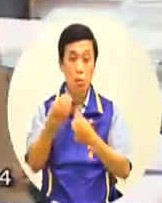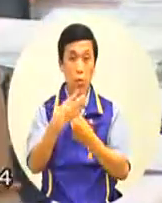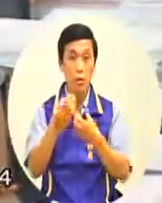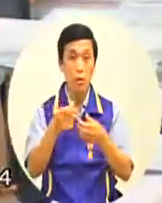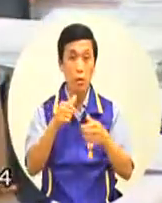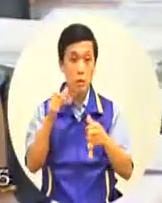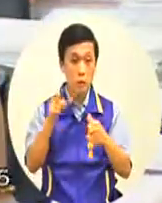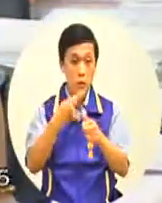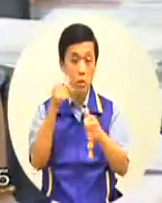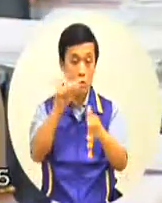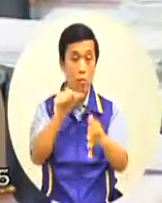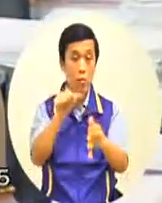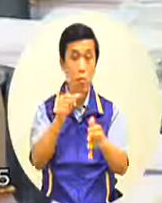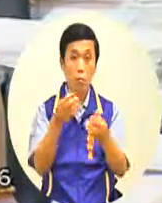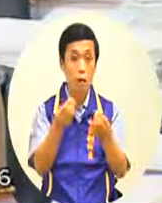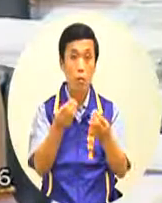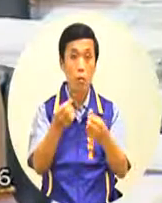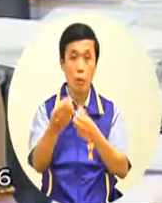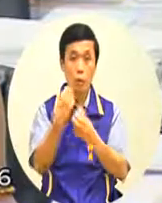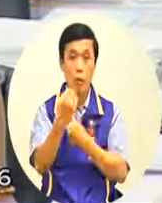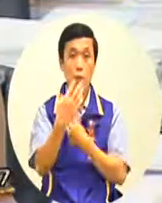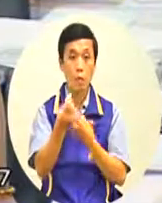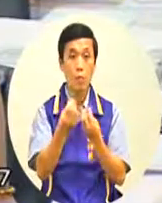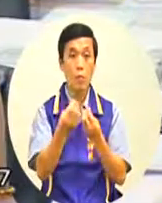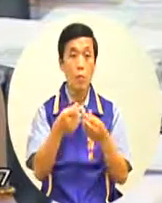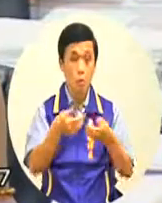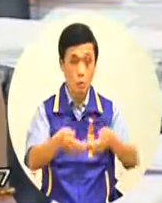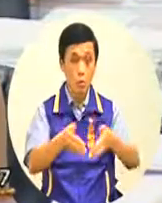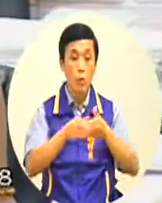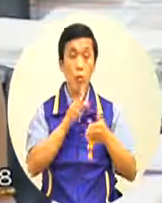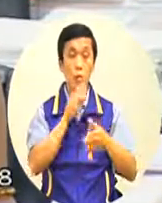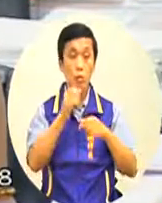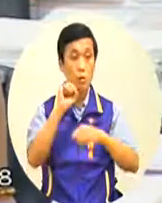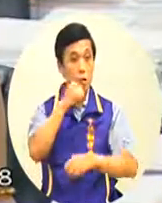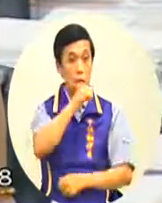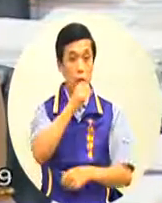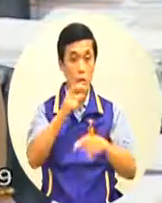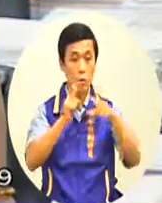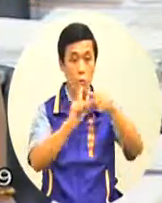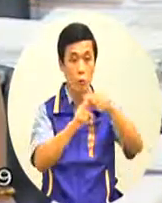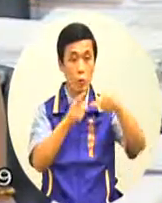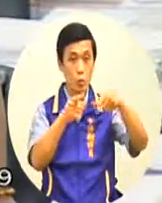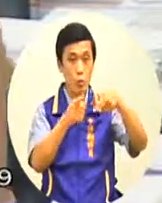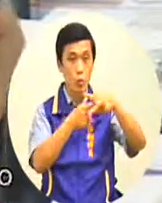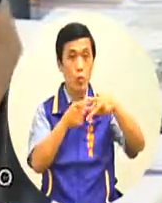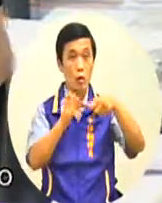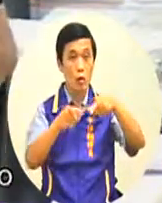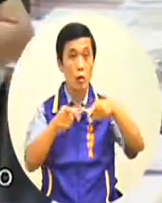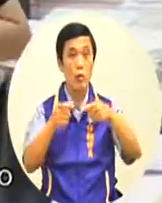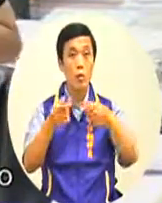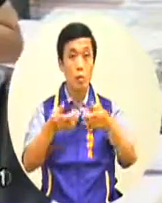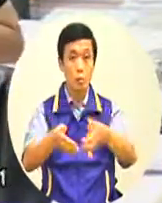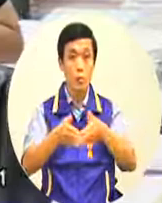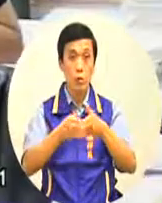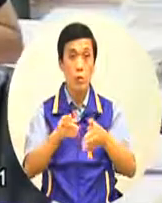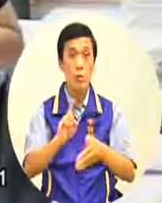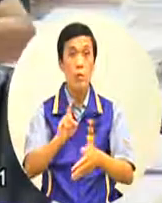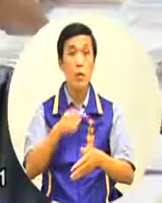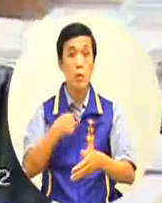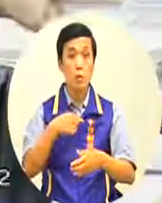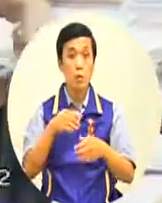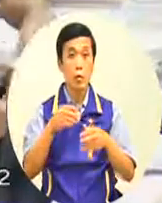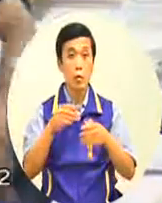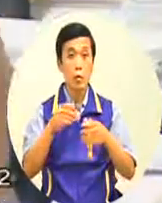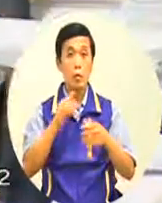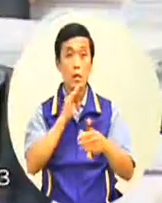明确。但是我觉得重点是在台湾的中小企业里面。我们重点劳工局没有错，我们基础的出发